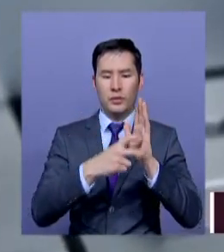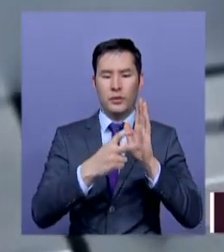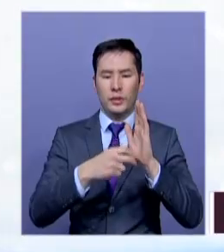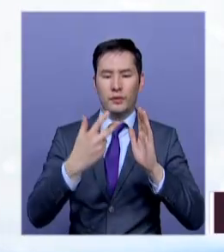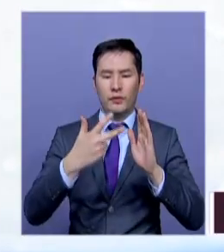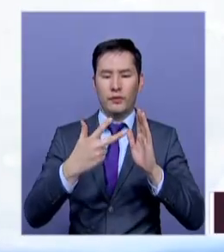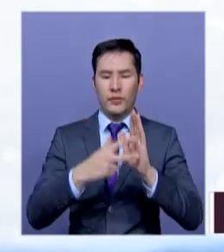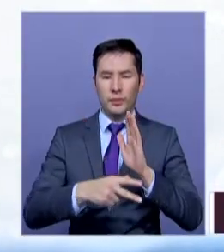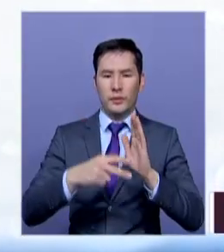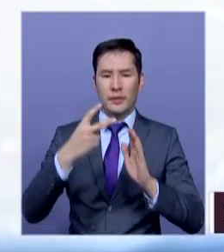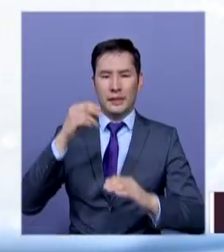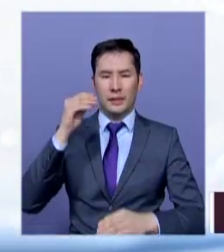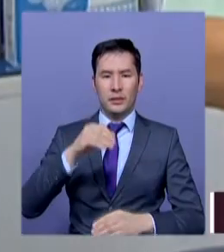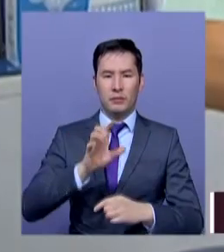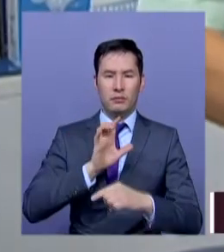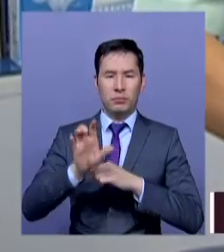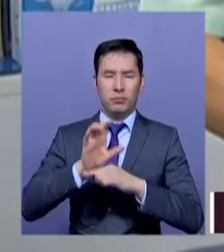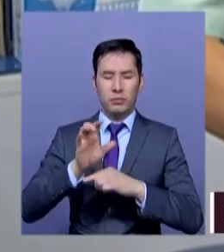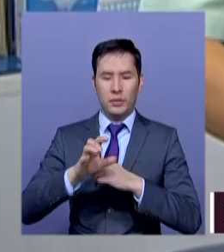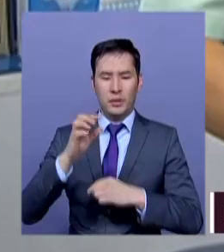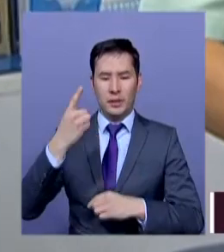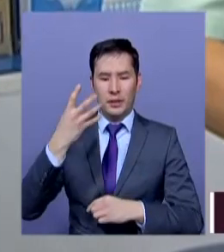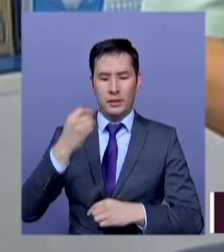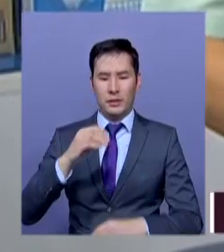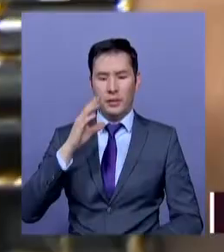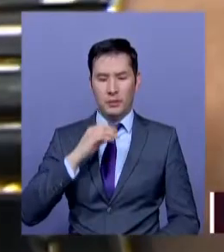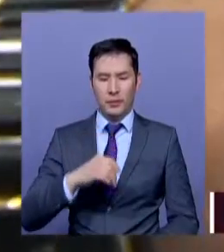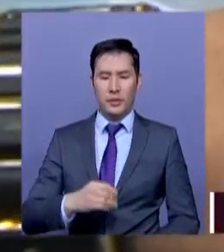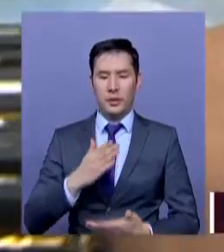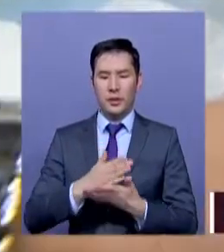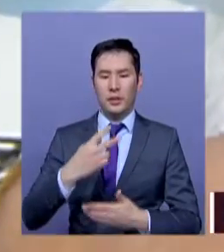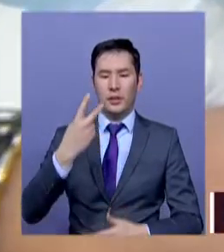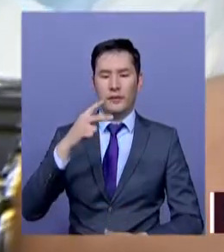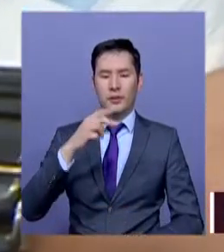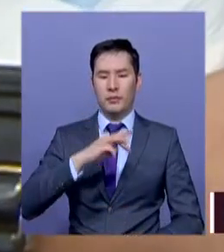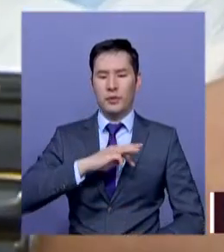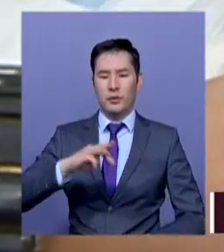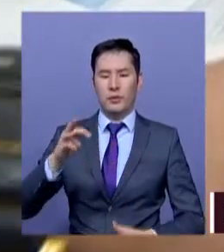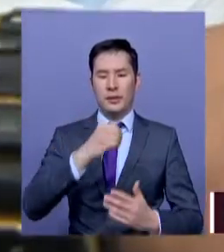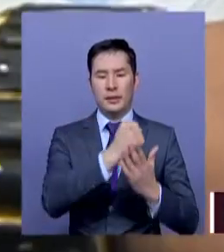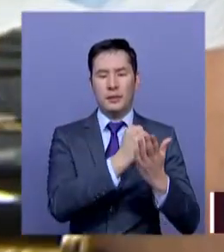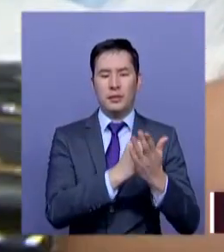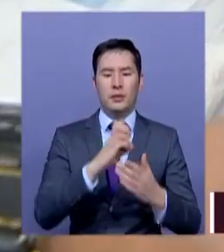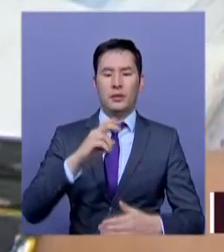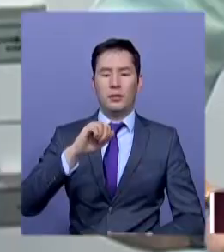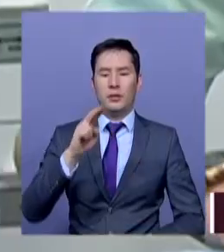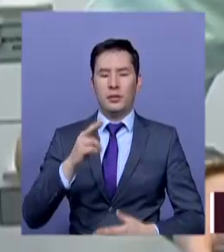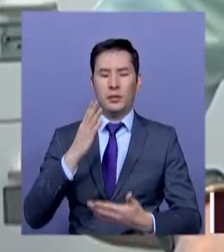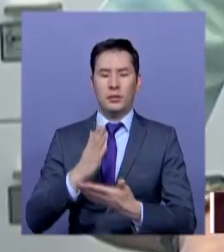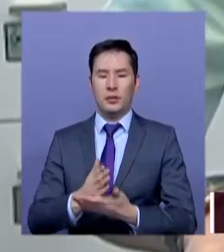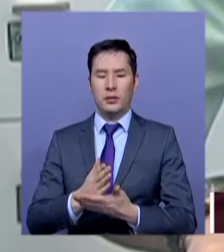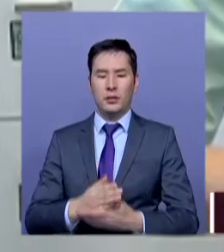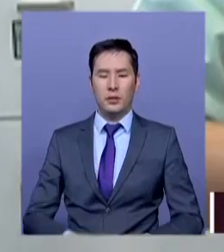маска. Одан бөлек 15 ірі жеткізушіде 20 миллионнан астам маска қоры бар. Қыркүйек айында СК фармацияда 10 миллион бетперде сатып